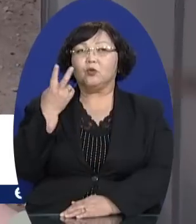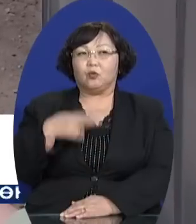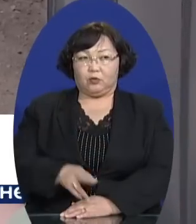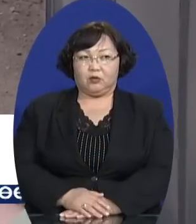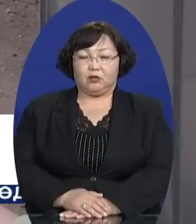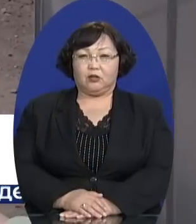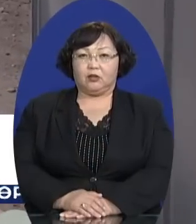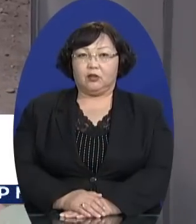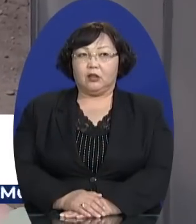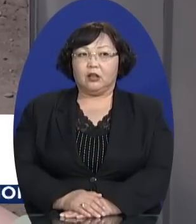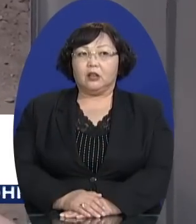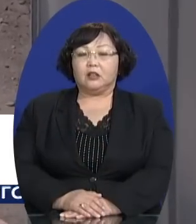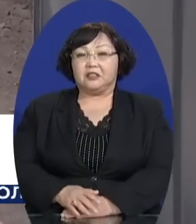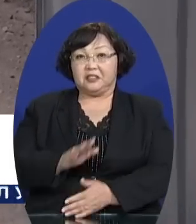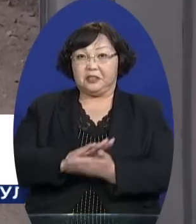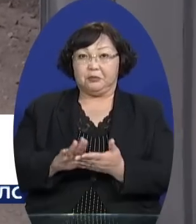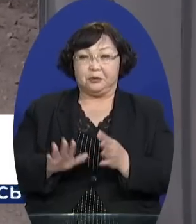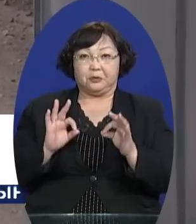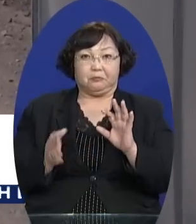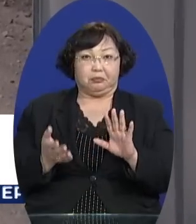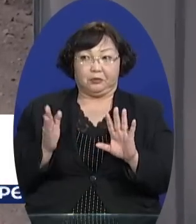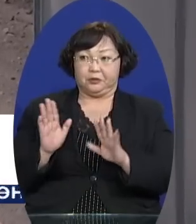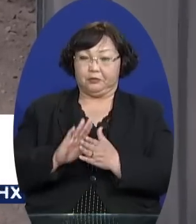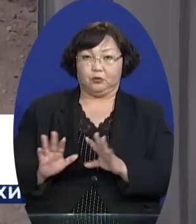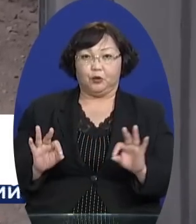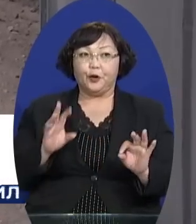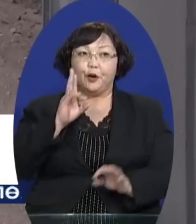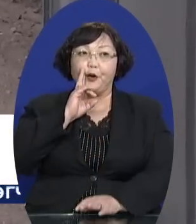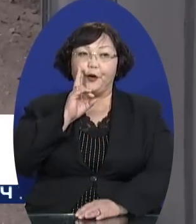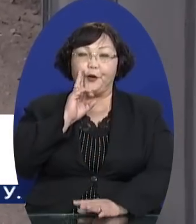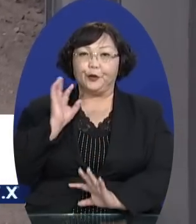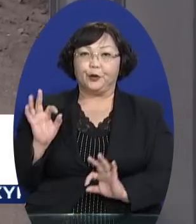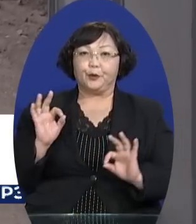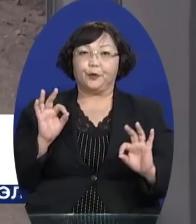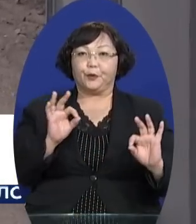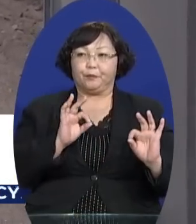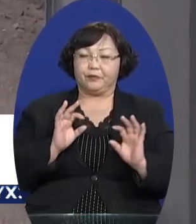Ариун цэвэр дэрүүлхэн шаардлага хангасан тийм тусгай хоолны комплекс маягийн